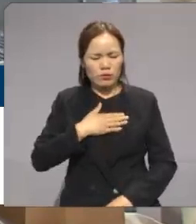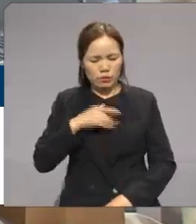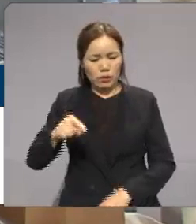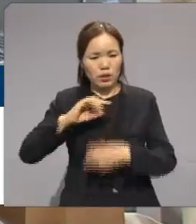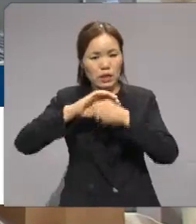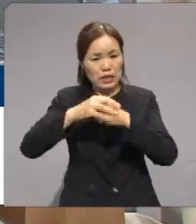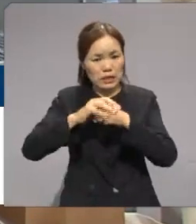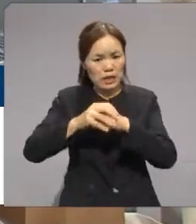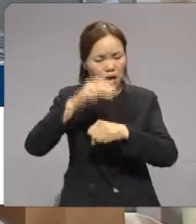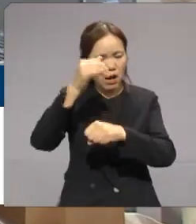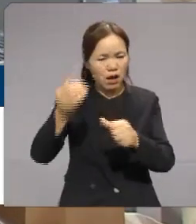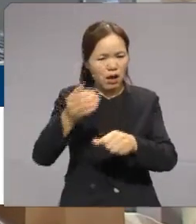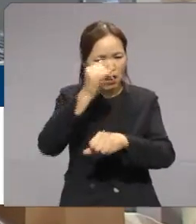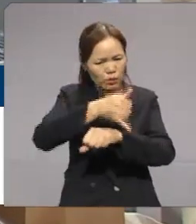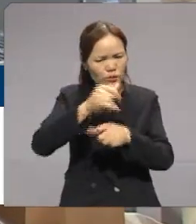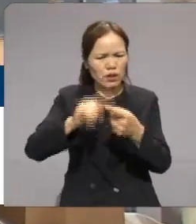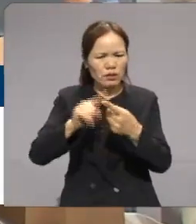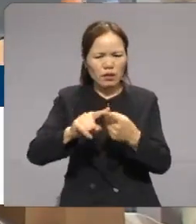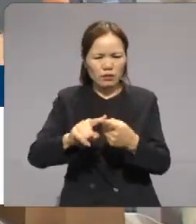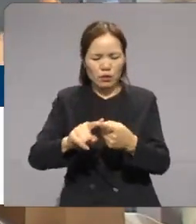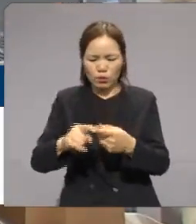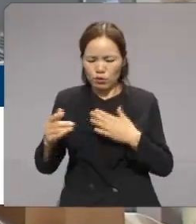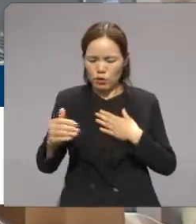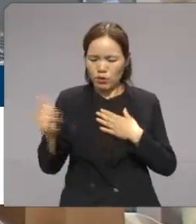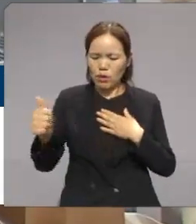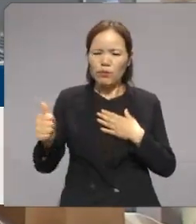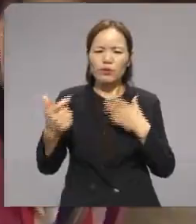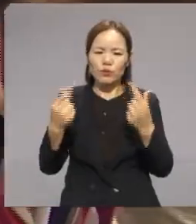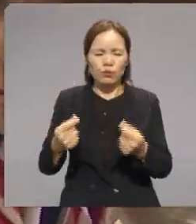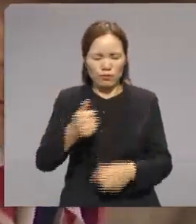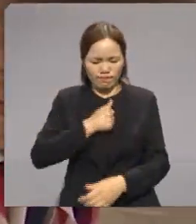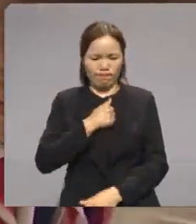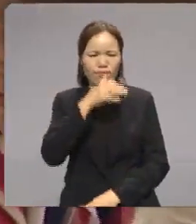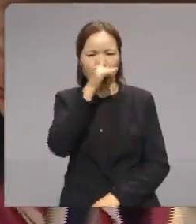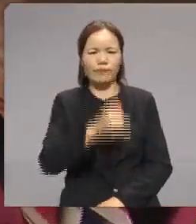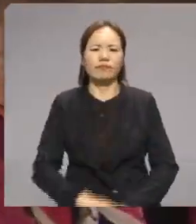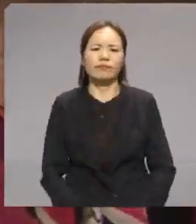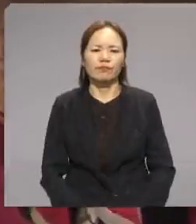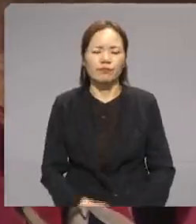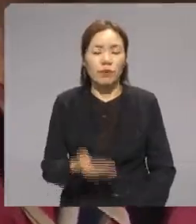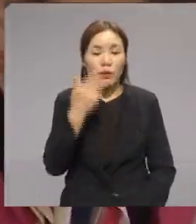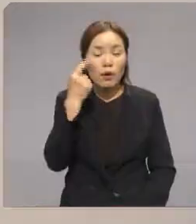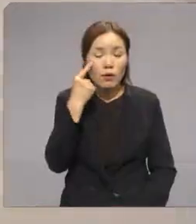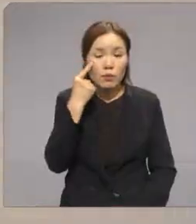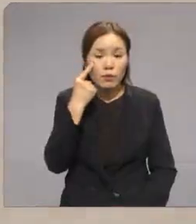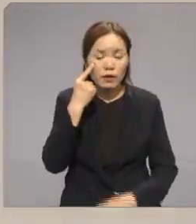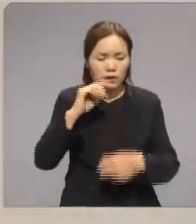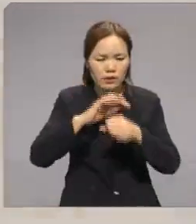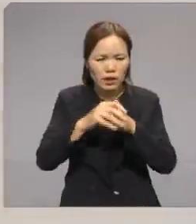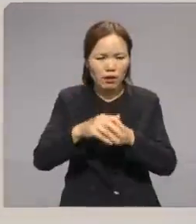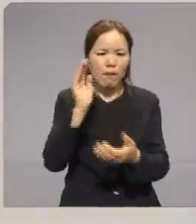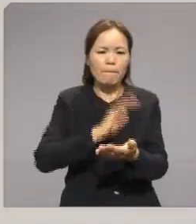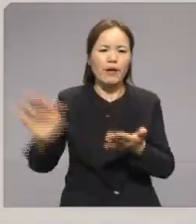저는 이제 사과 농사에 대해서만은 남편도 그렇고 자부심이 있어요. 시식으로 내놓은 사과는 벌써